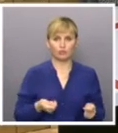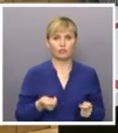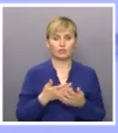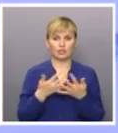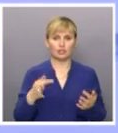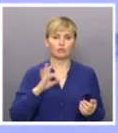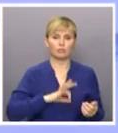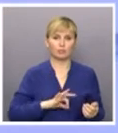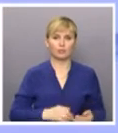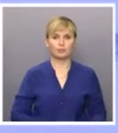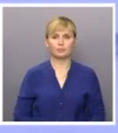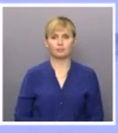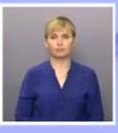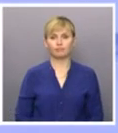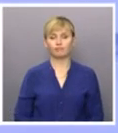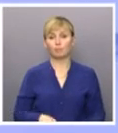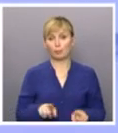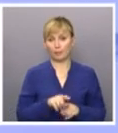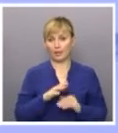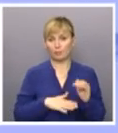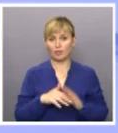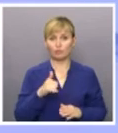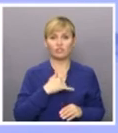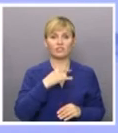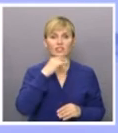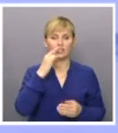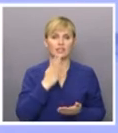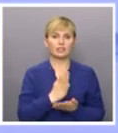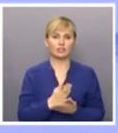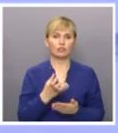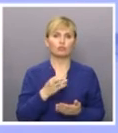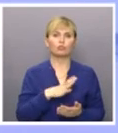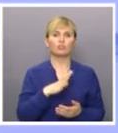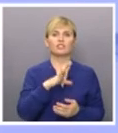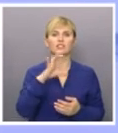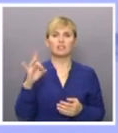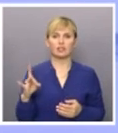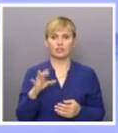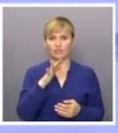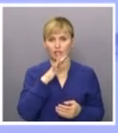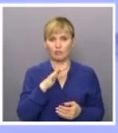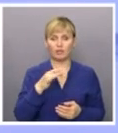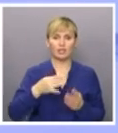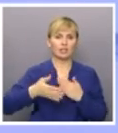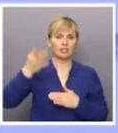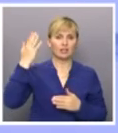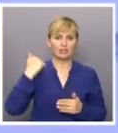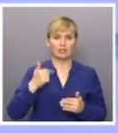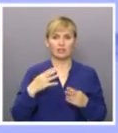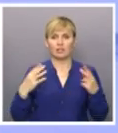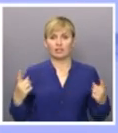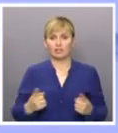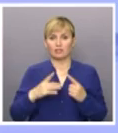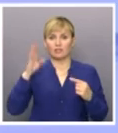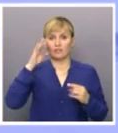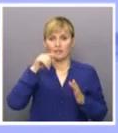прибыль. То есть такая практика у нас в Казахстане есть? Да, такая практика, это у нас еще было в советское время, и тогда, для примера скажу, если вот в естественных водоемах,